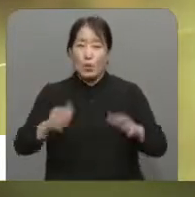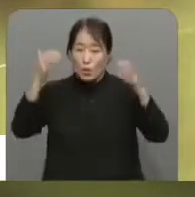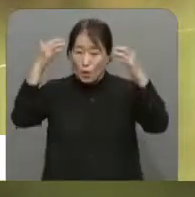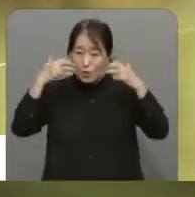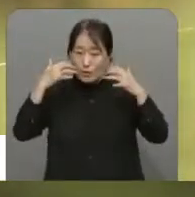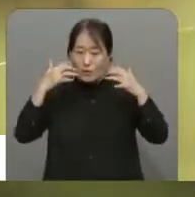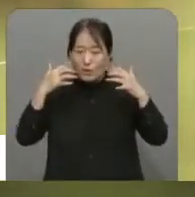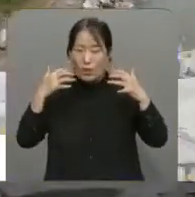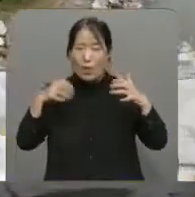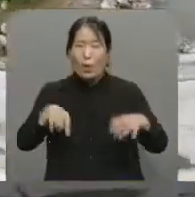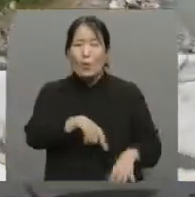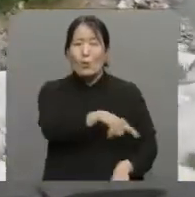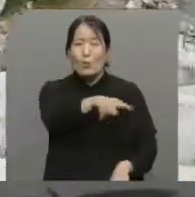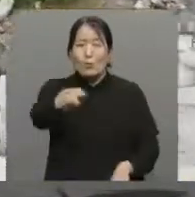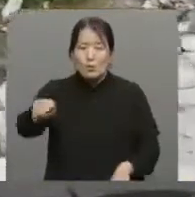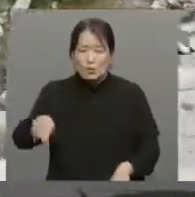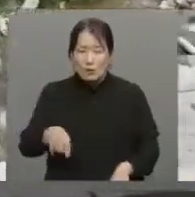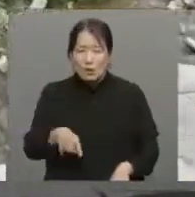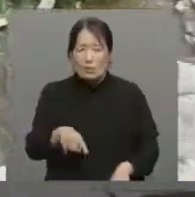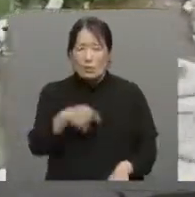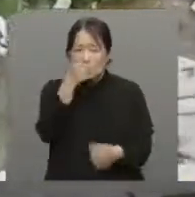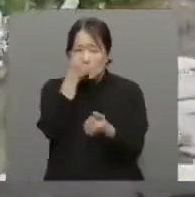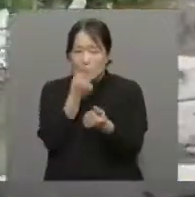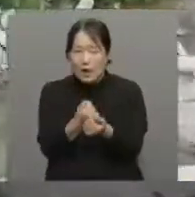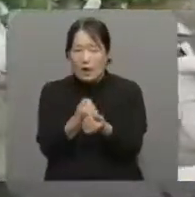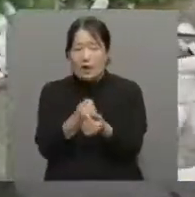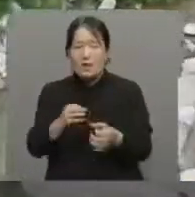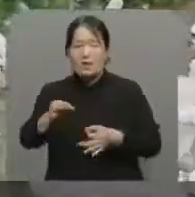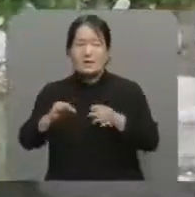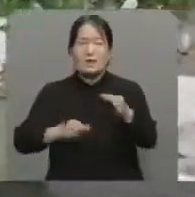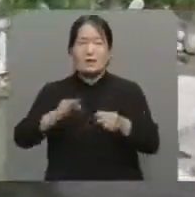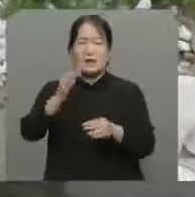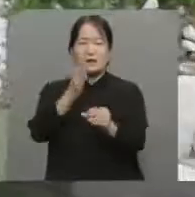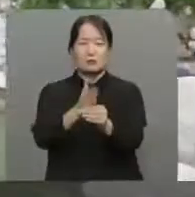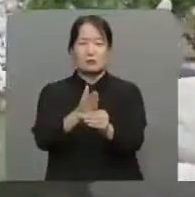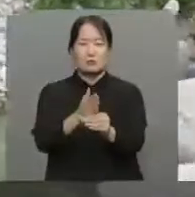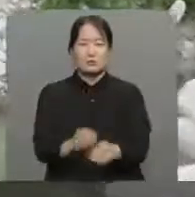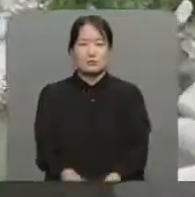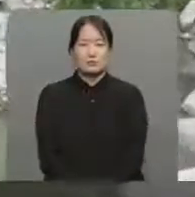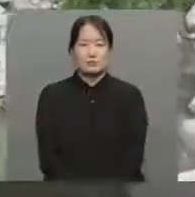여름에도 이곳은 여전히 치외법권 지대로 남아 있습니다. KBS 뉴스 조휘연입니다.